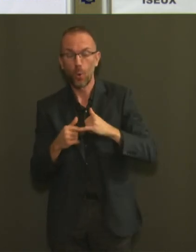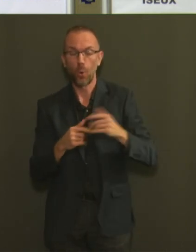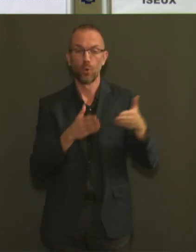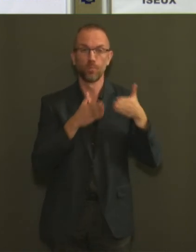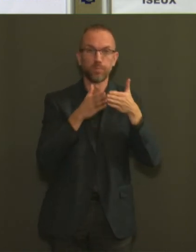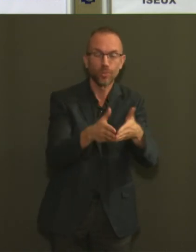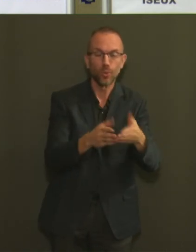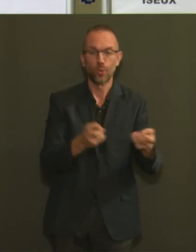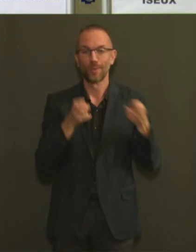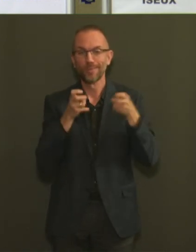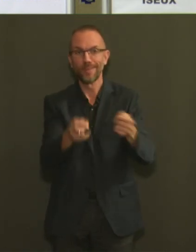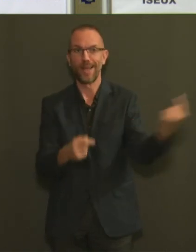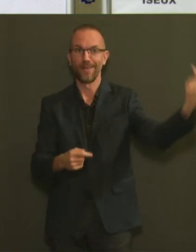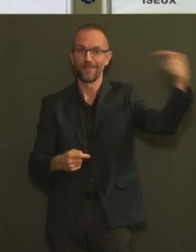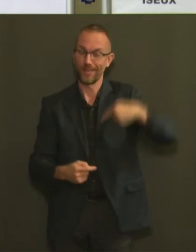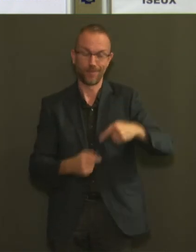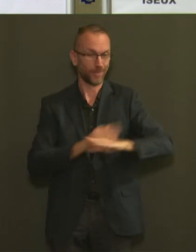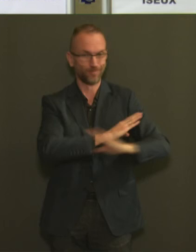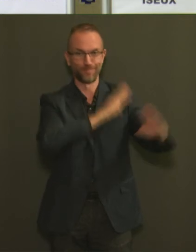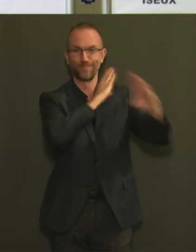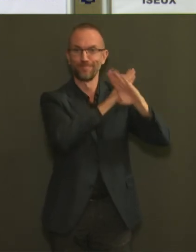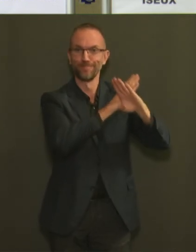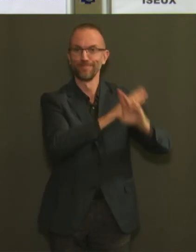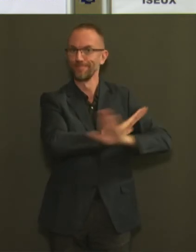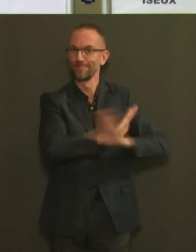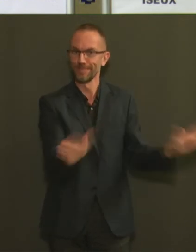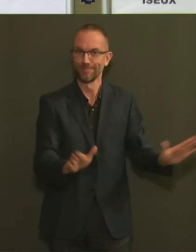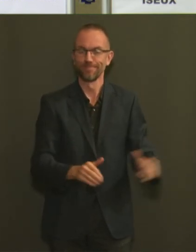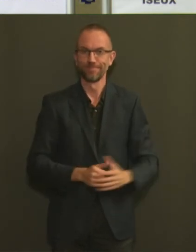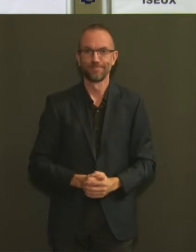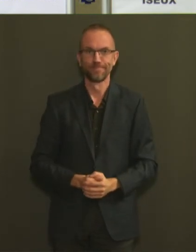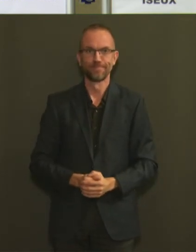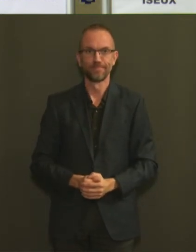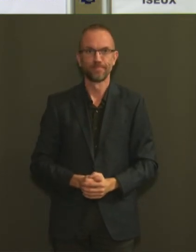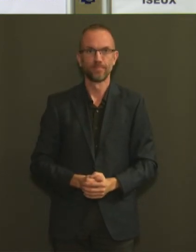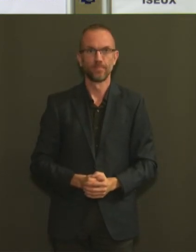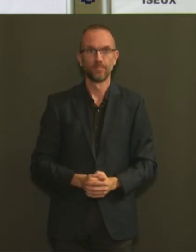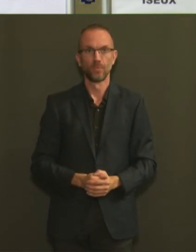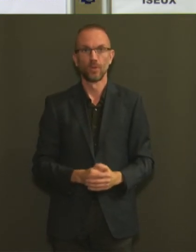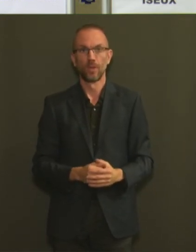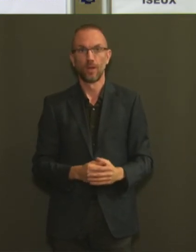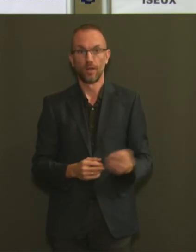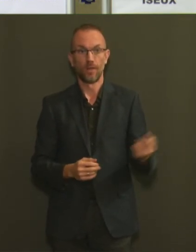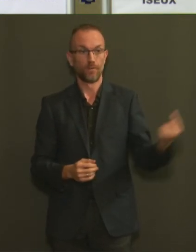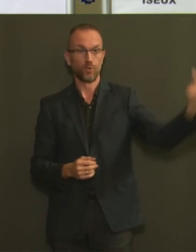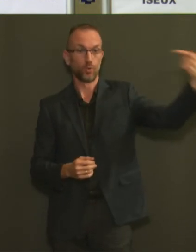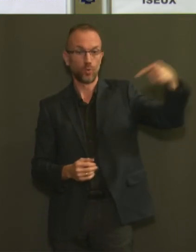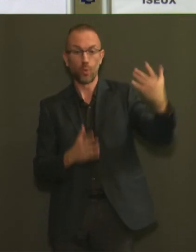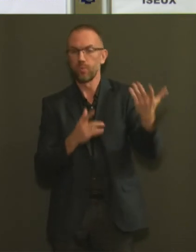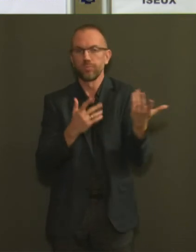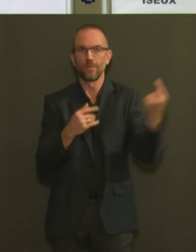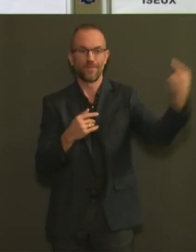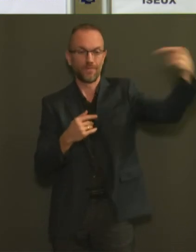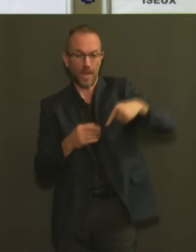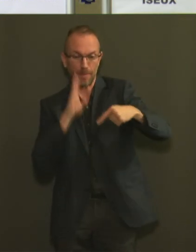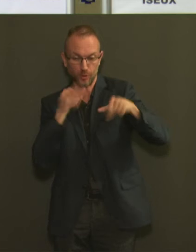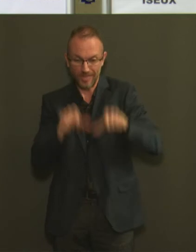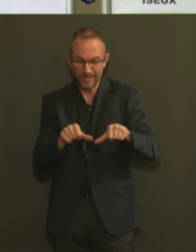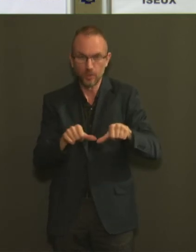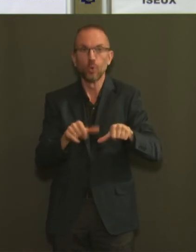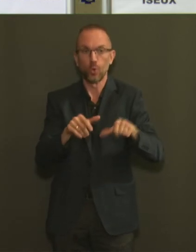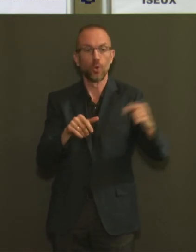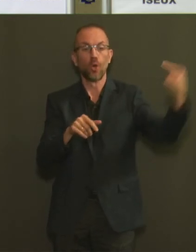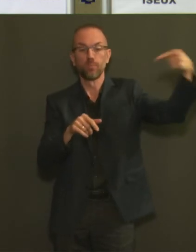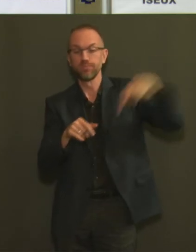s'applique aux passagers ayant la belgique comme destination finale tout comme aux passagers qu'ils souhaitaient transité par notre pays le